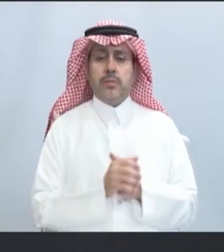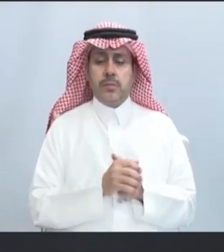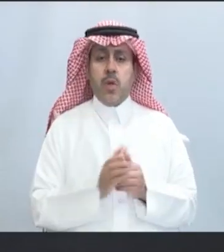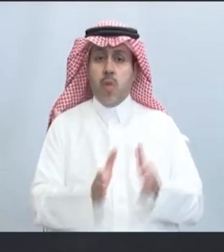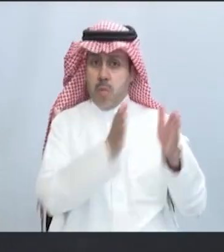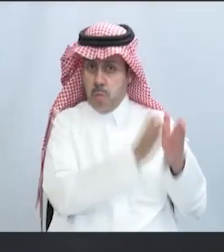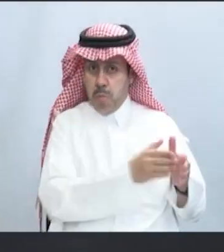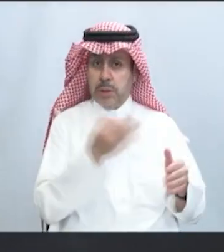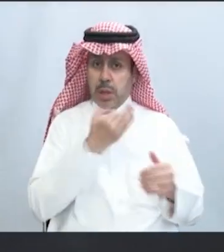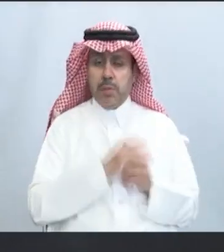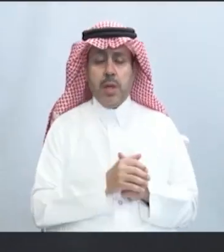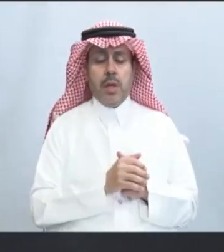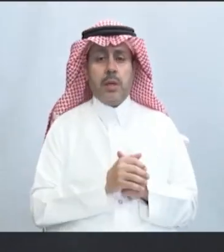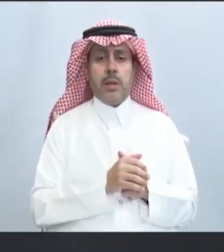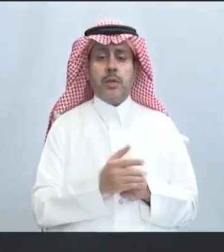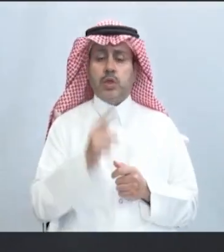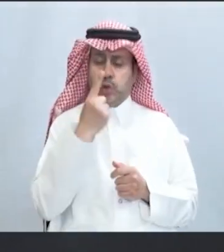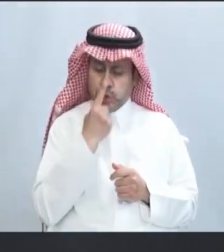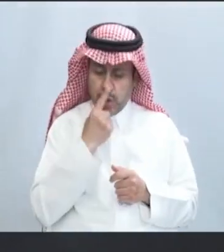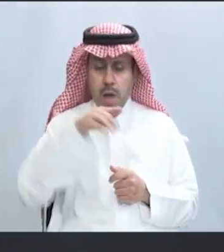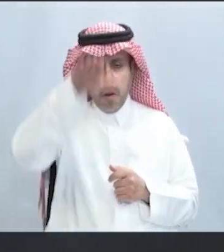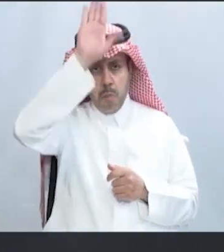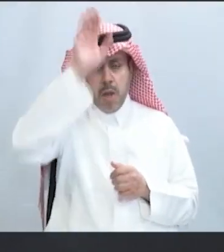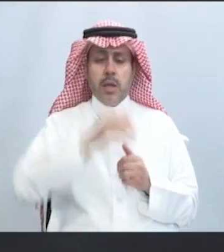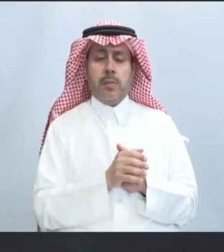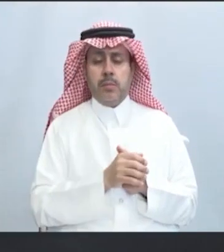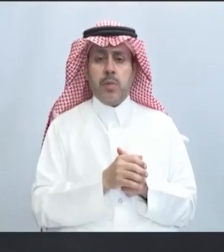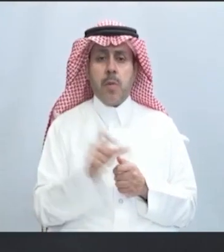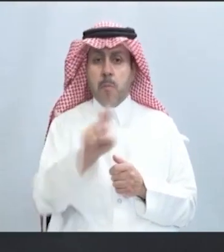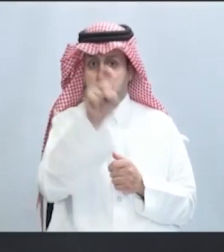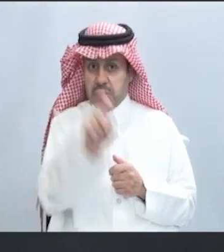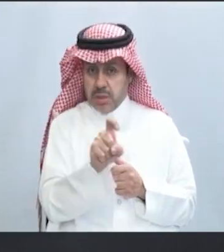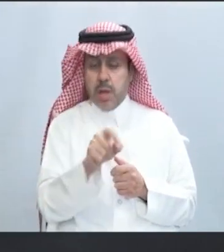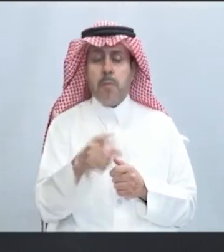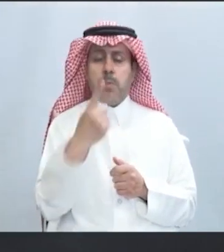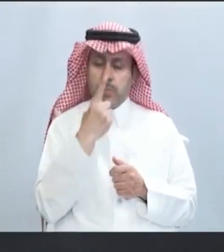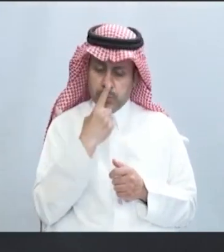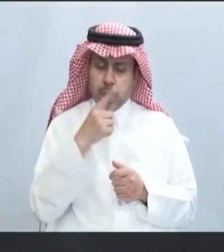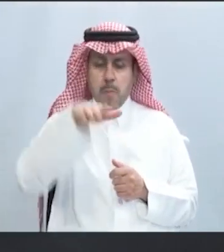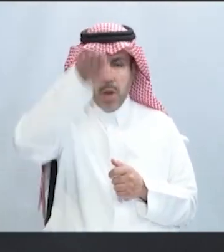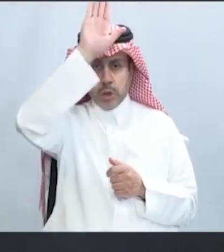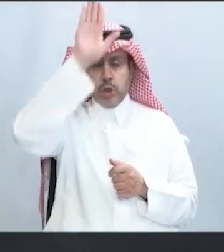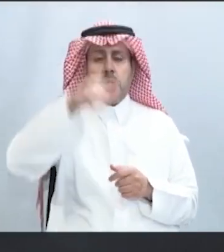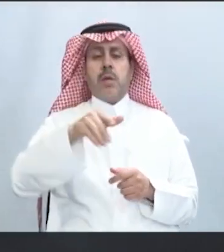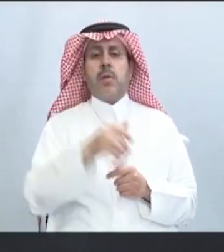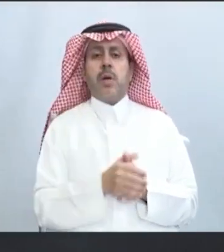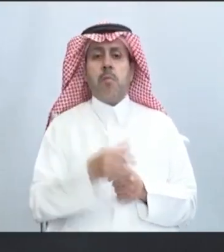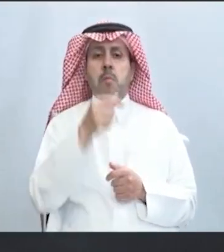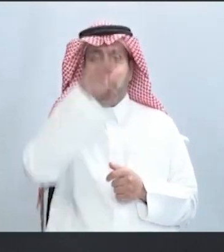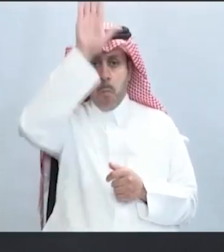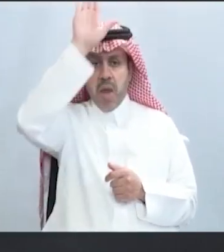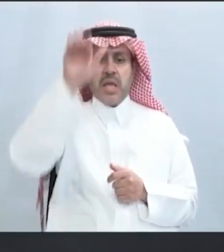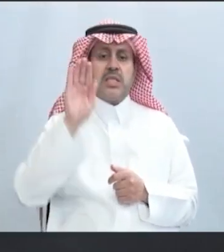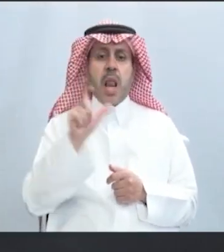تكلمنا عن البيعه وم المسائل المتعلقه بالبيعه الشرعيه لولي الامر وهو خادم الحرمين الشريفين